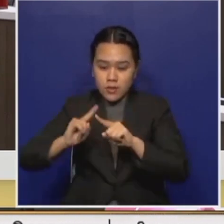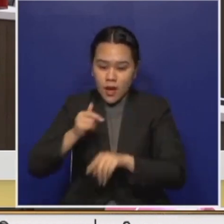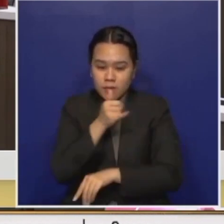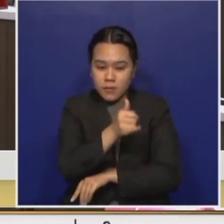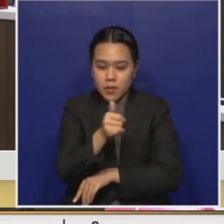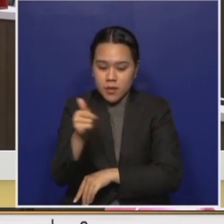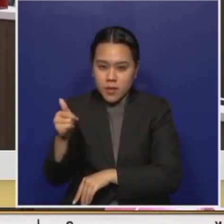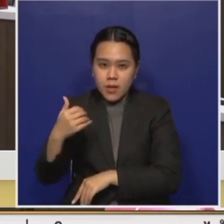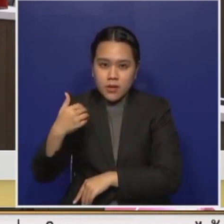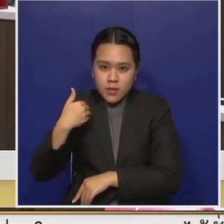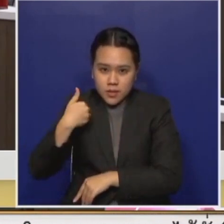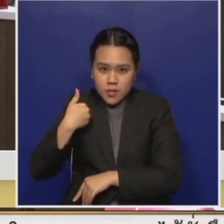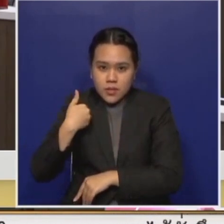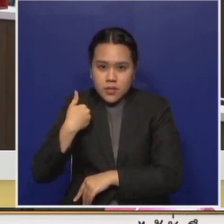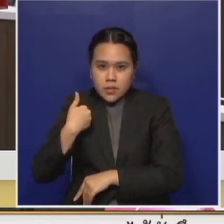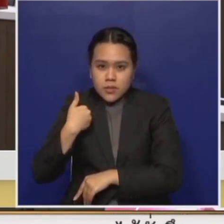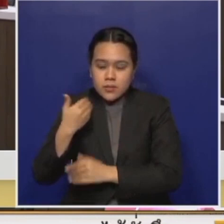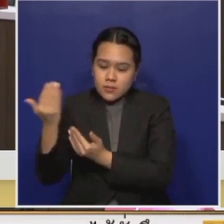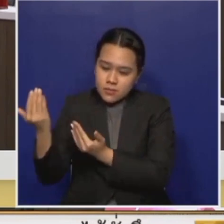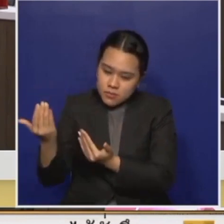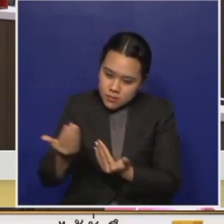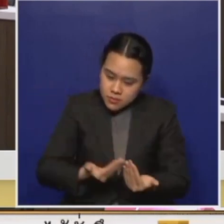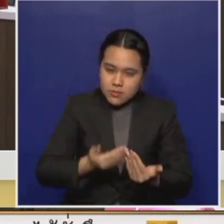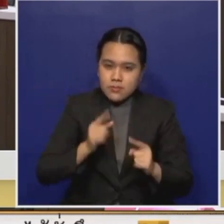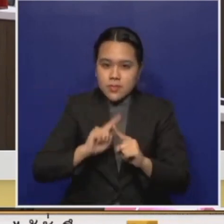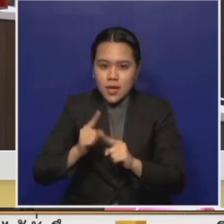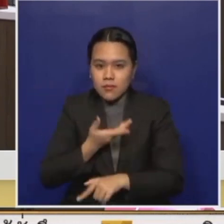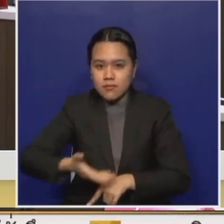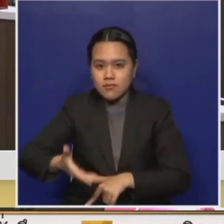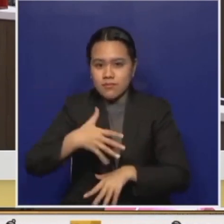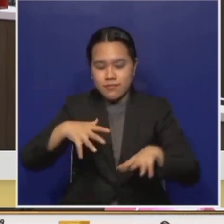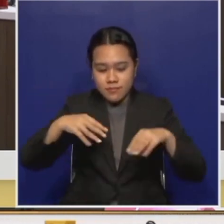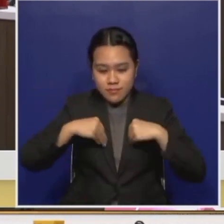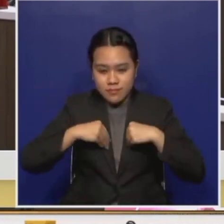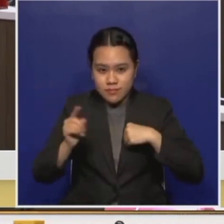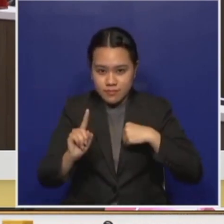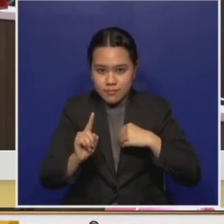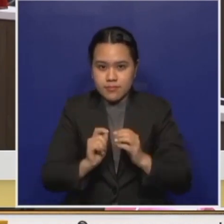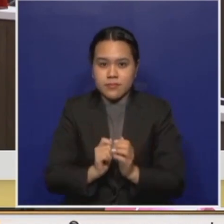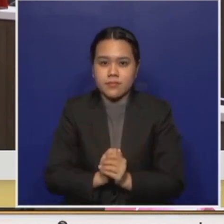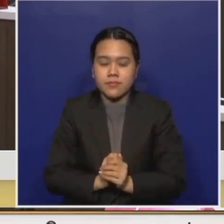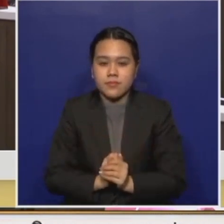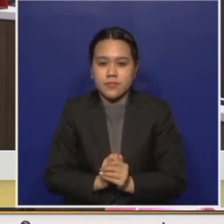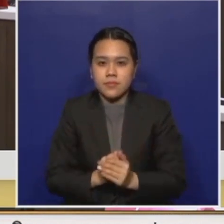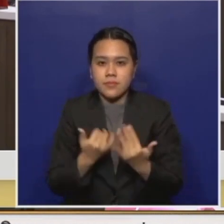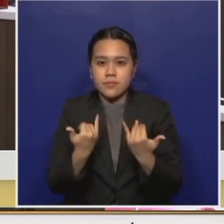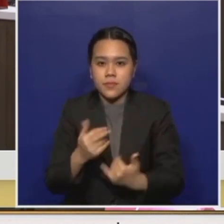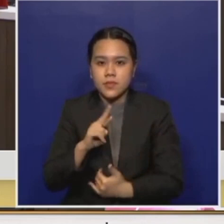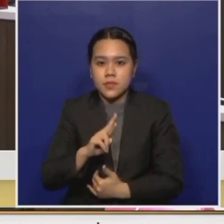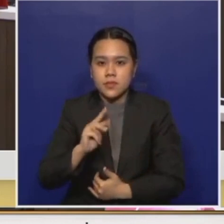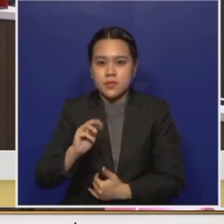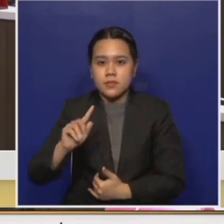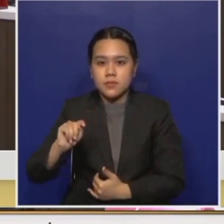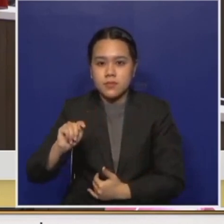เรื่องการต้อนรับ เรื่องให้การยมรันถอเป็อย่างไรซึ่งจุดนี้เองนะครับีท่านน้ตีมาตอบแทน